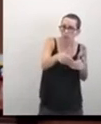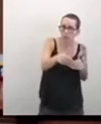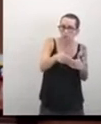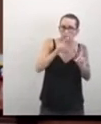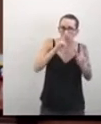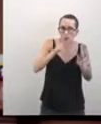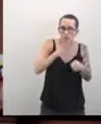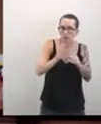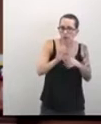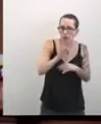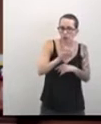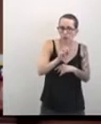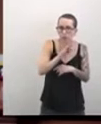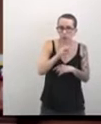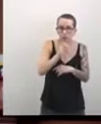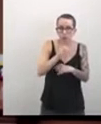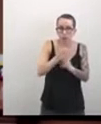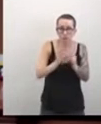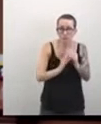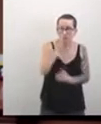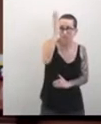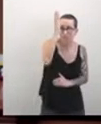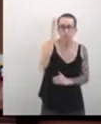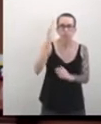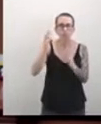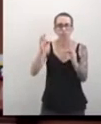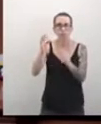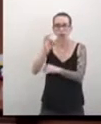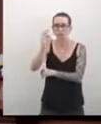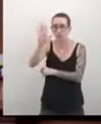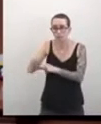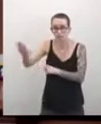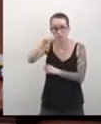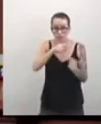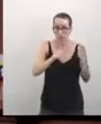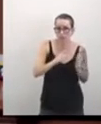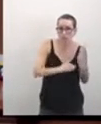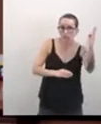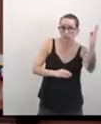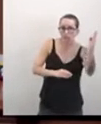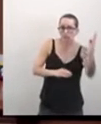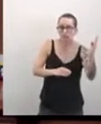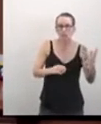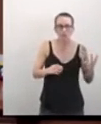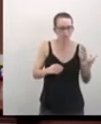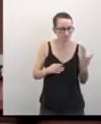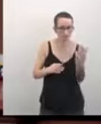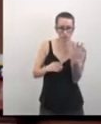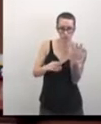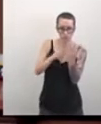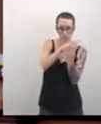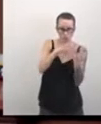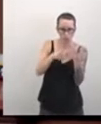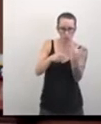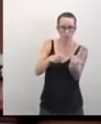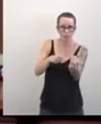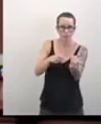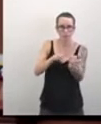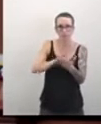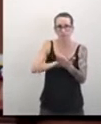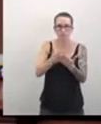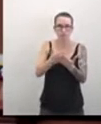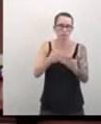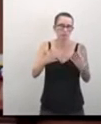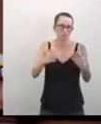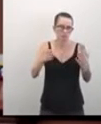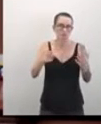carbone supérieure à celle du territoire français. L'ensemble de ces banques représente au total